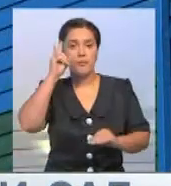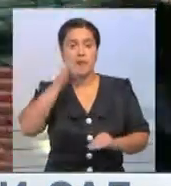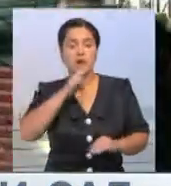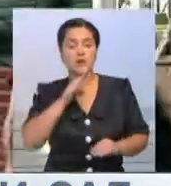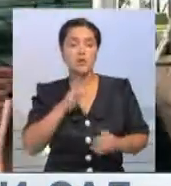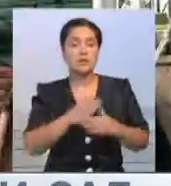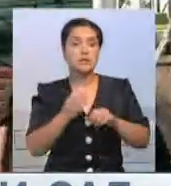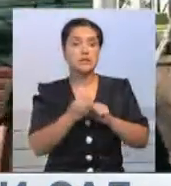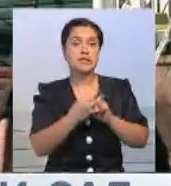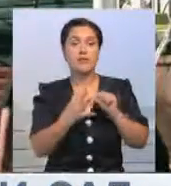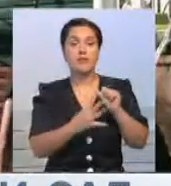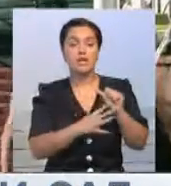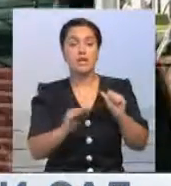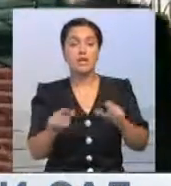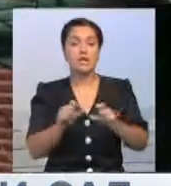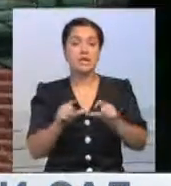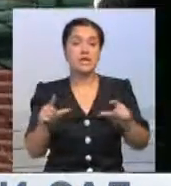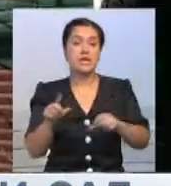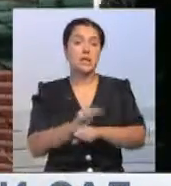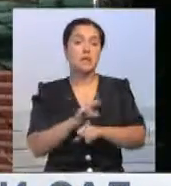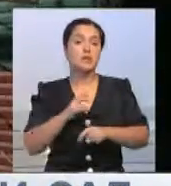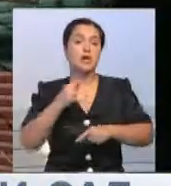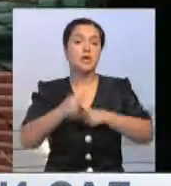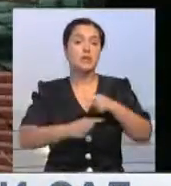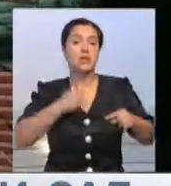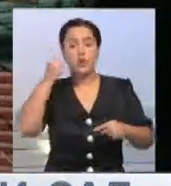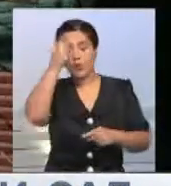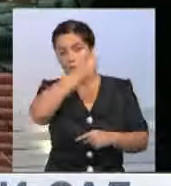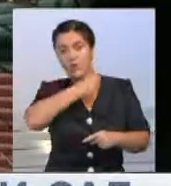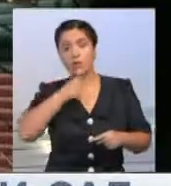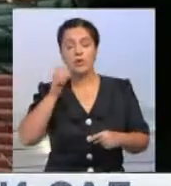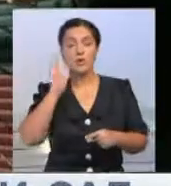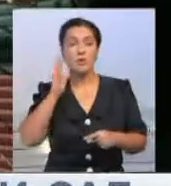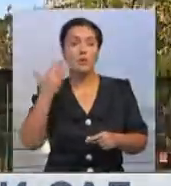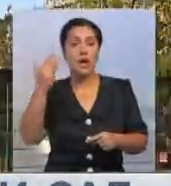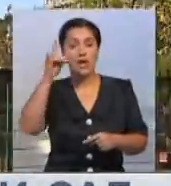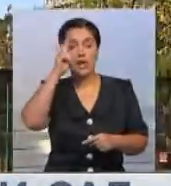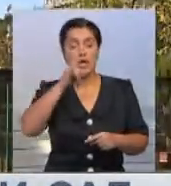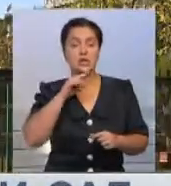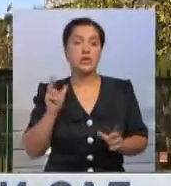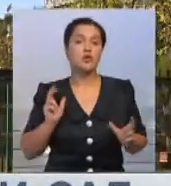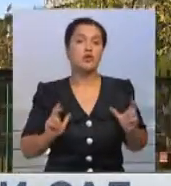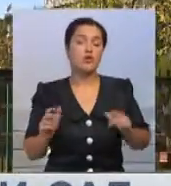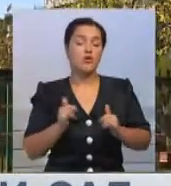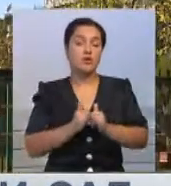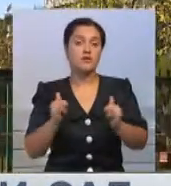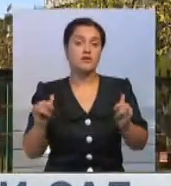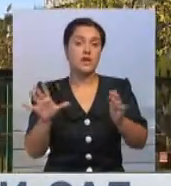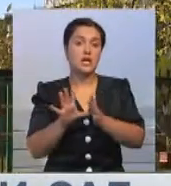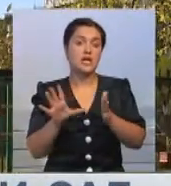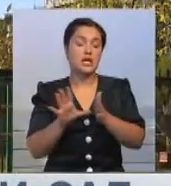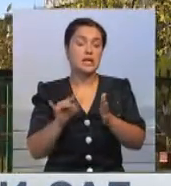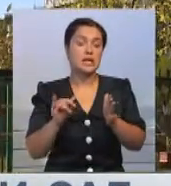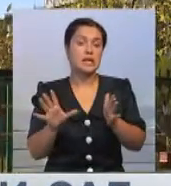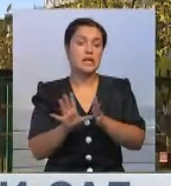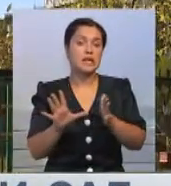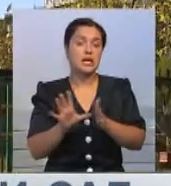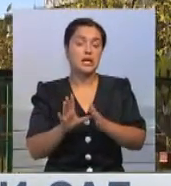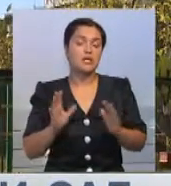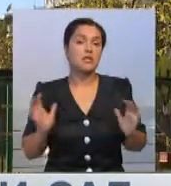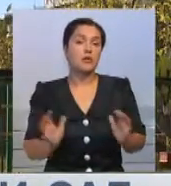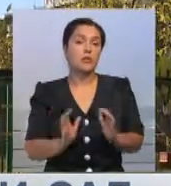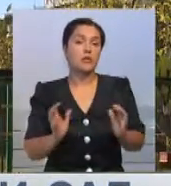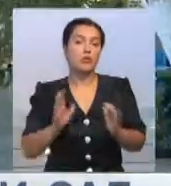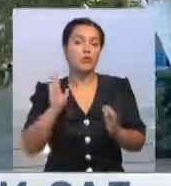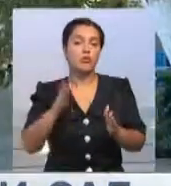ведется в 19 дошкольных учреждениях. На следующий год организаторы проекта Казахстанский институт развития электроэнергетики и энергосбережения планируют